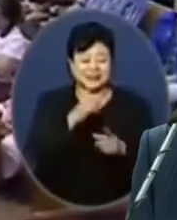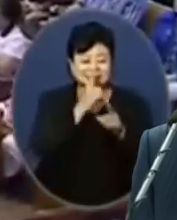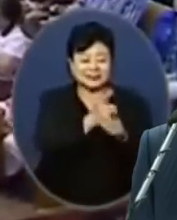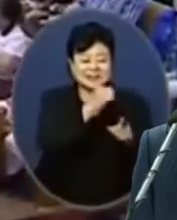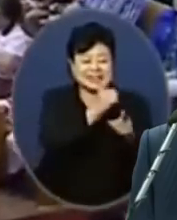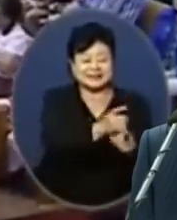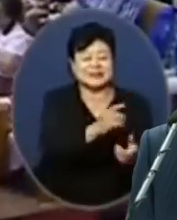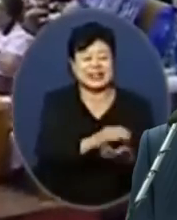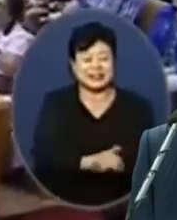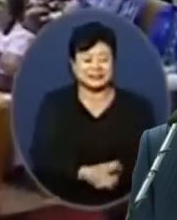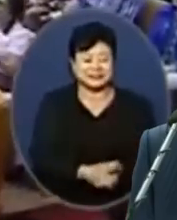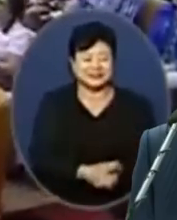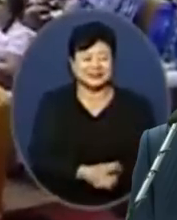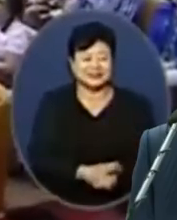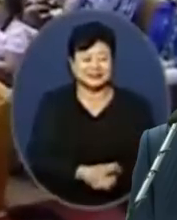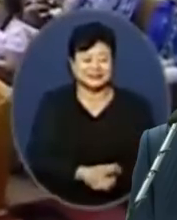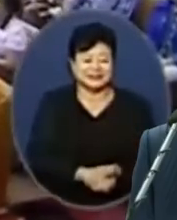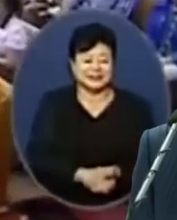승리했습니다.